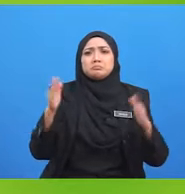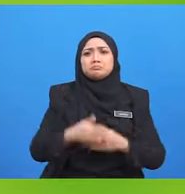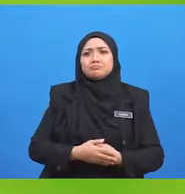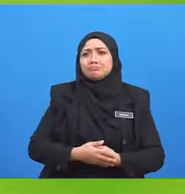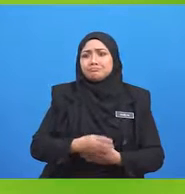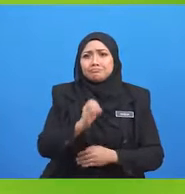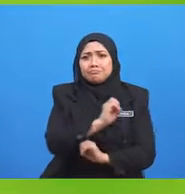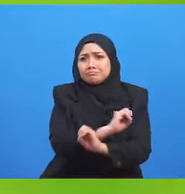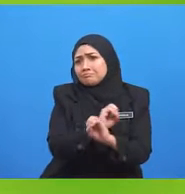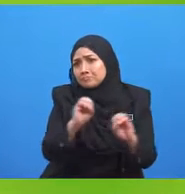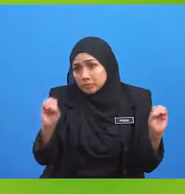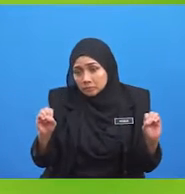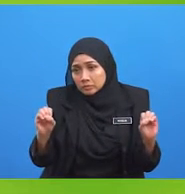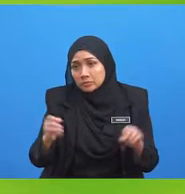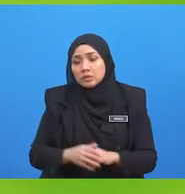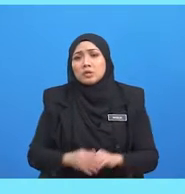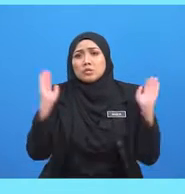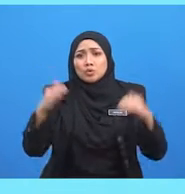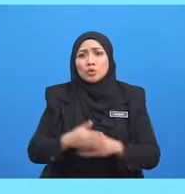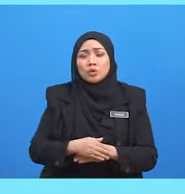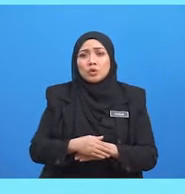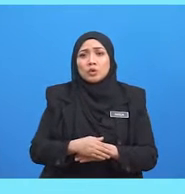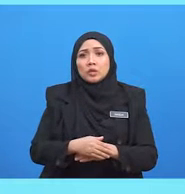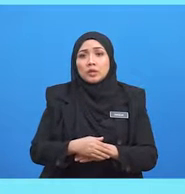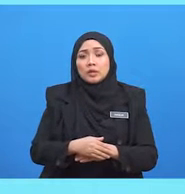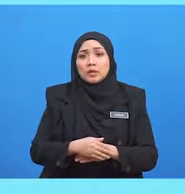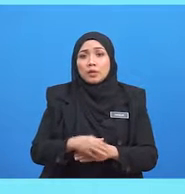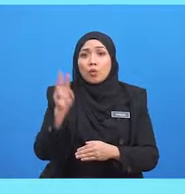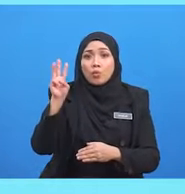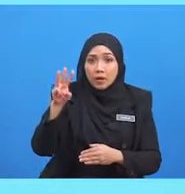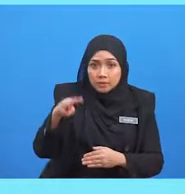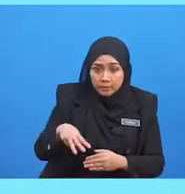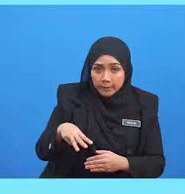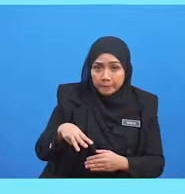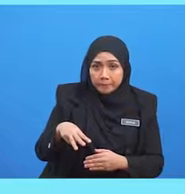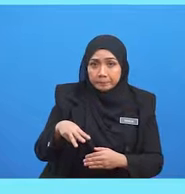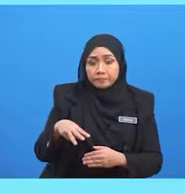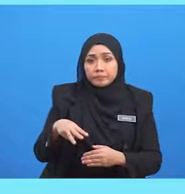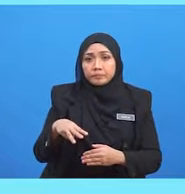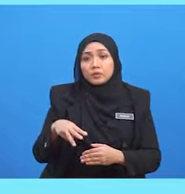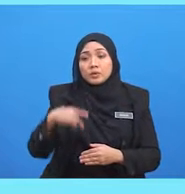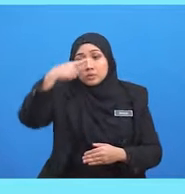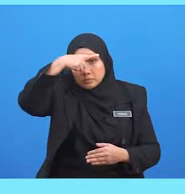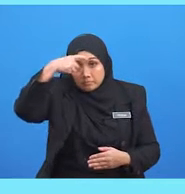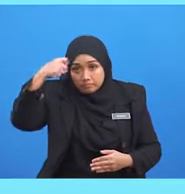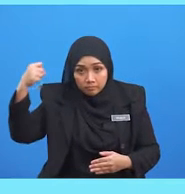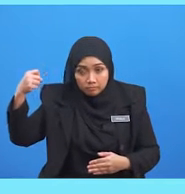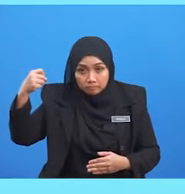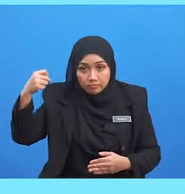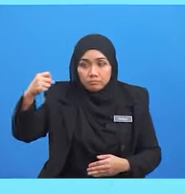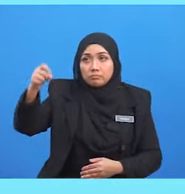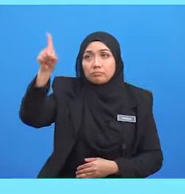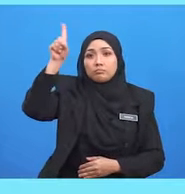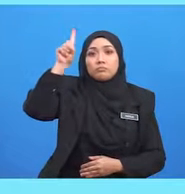kerana Allah Subhanahu Wa Taala. Iman boleh terbatal melalui perkataan atau